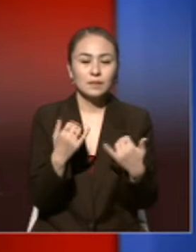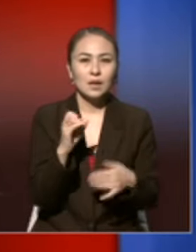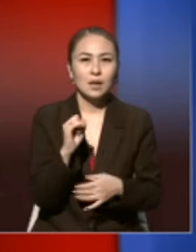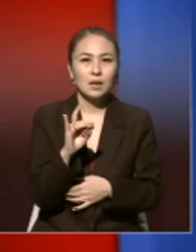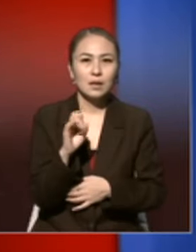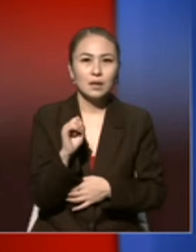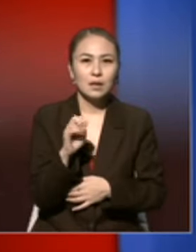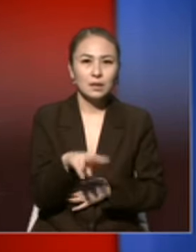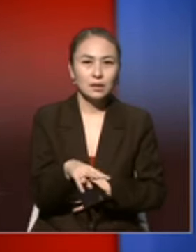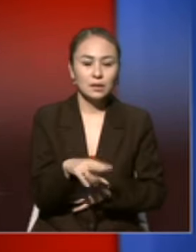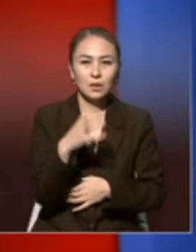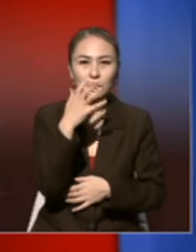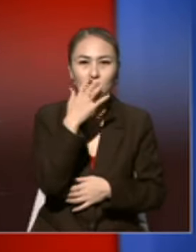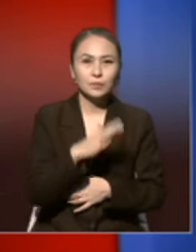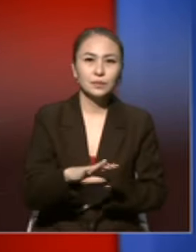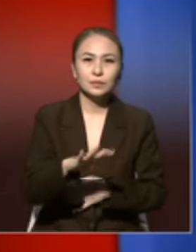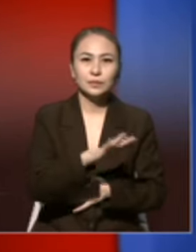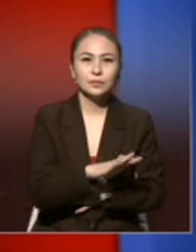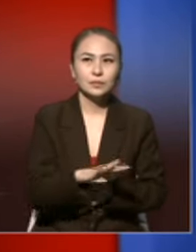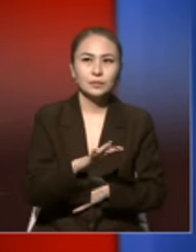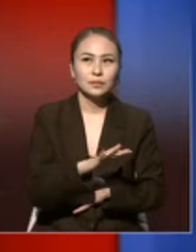Арал, оңтүстік,